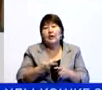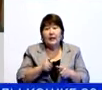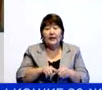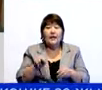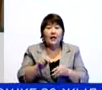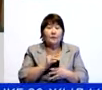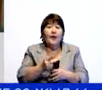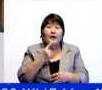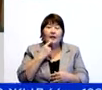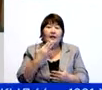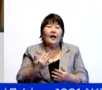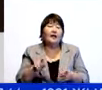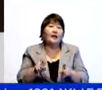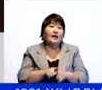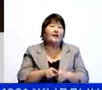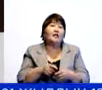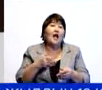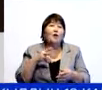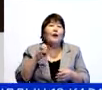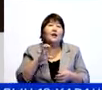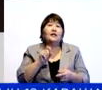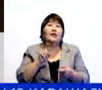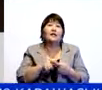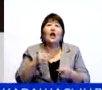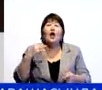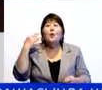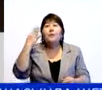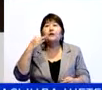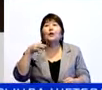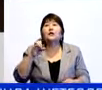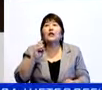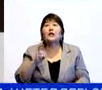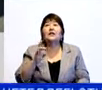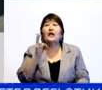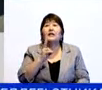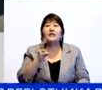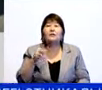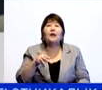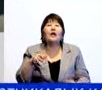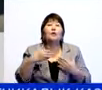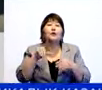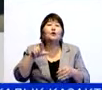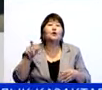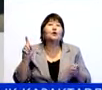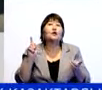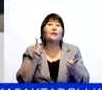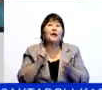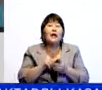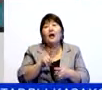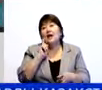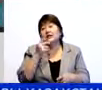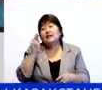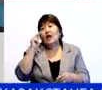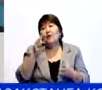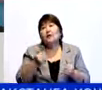жатамыз. Тілге арналған массаждар арқылы. Сонымен қатар психолог-тренер Назира Мұханова бітіруші түлектермен кездесті. Жастарға